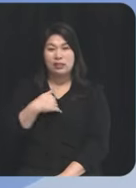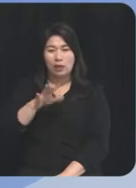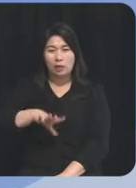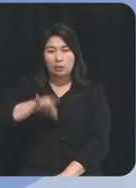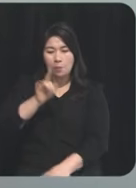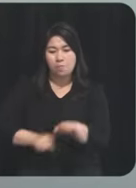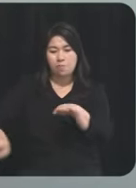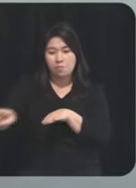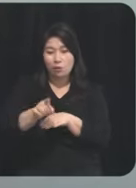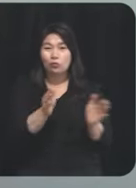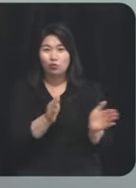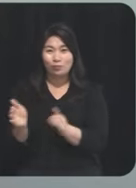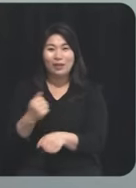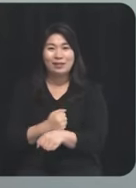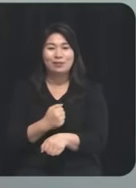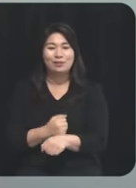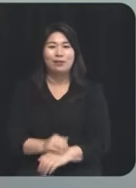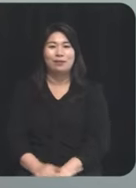감사합니다. 있겠습니다.